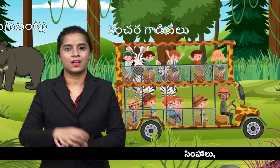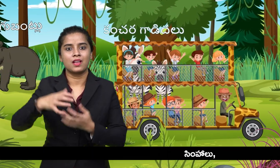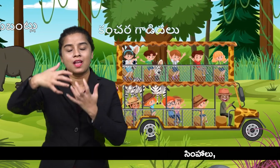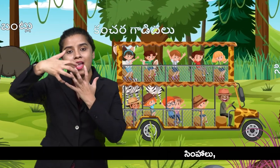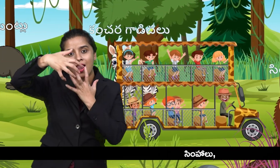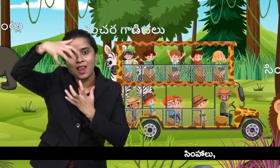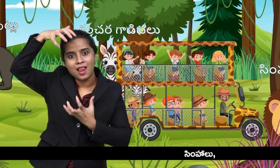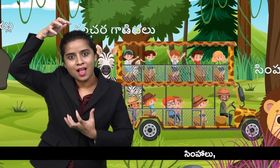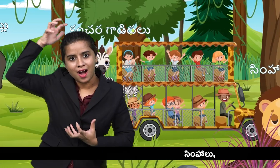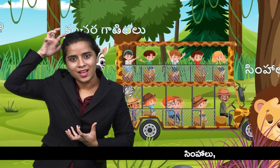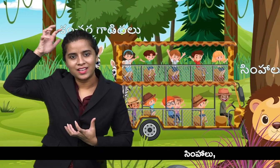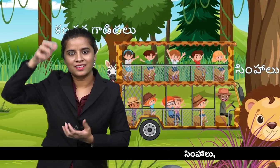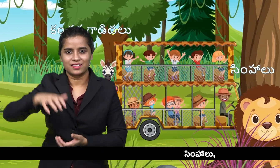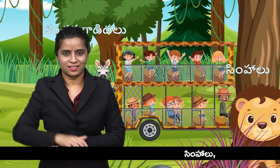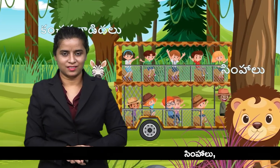సింహాలు,